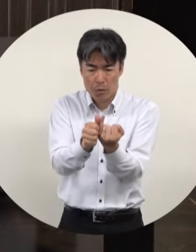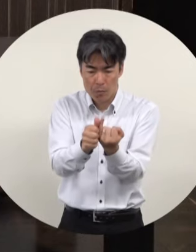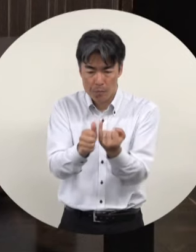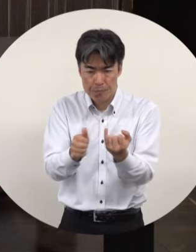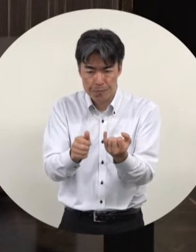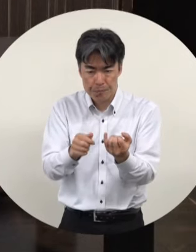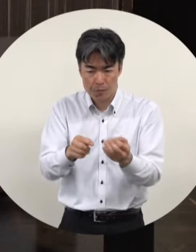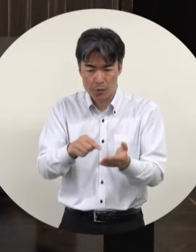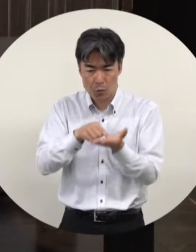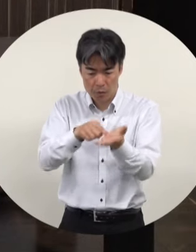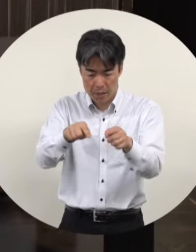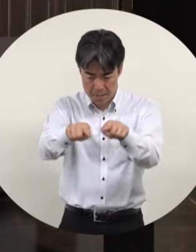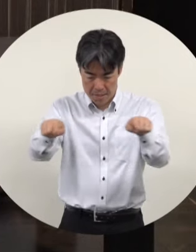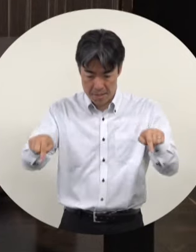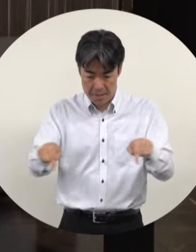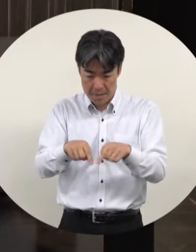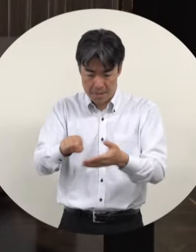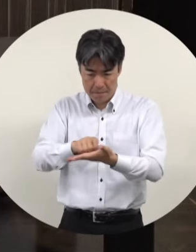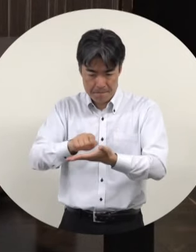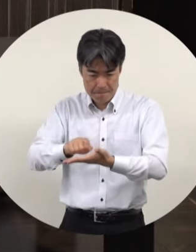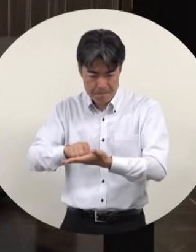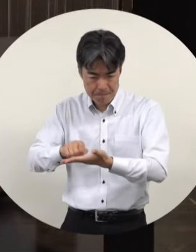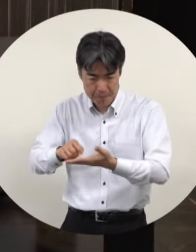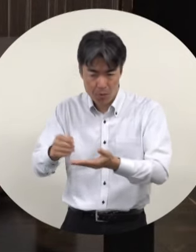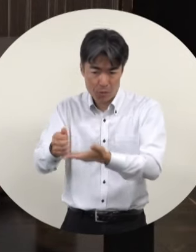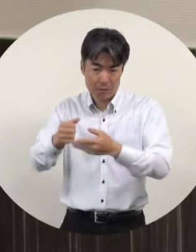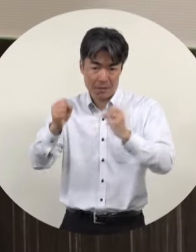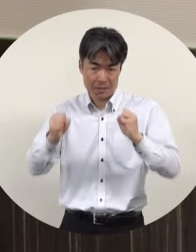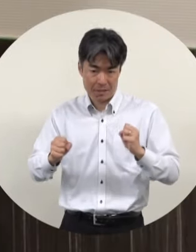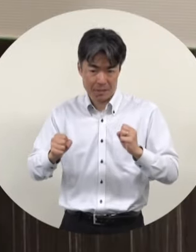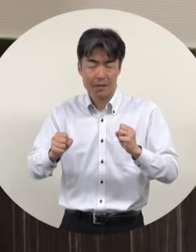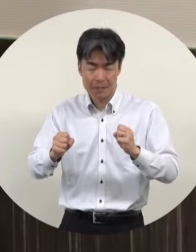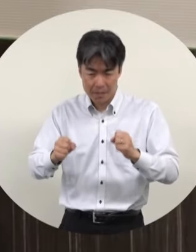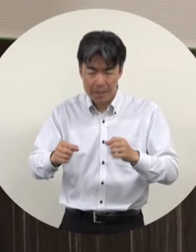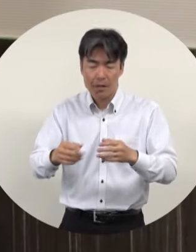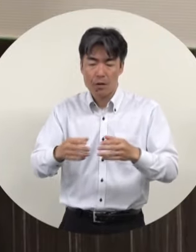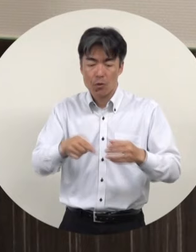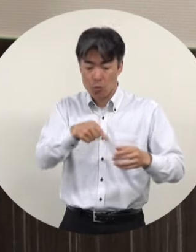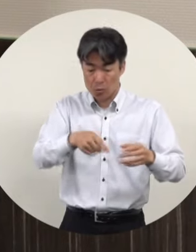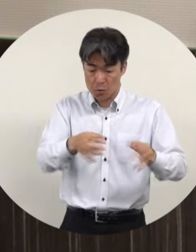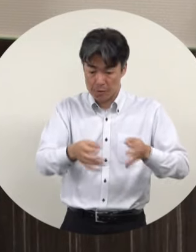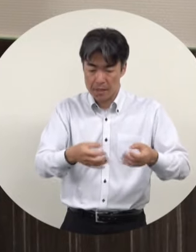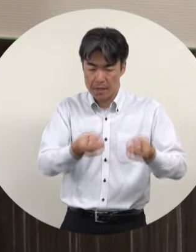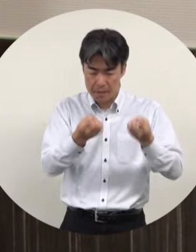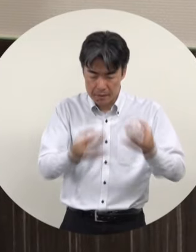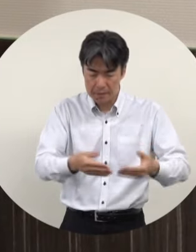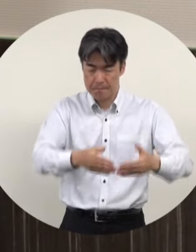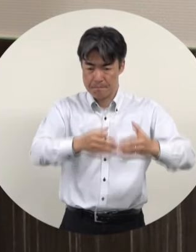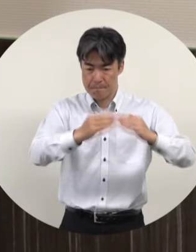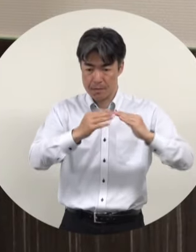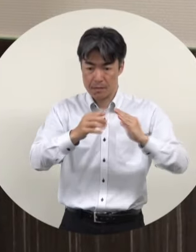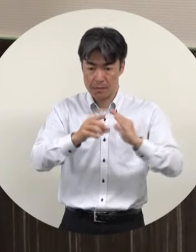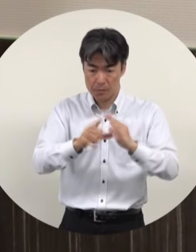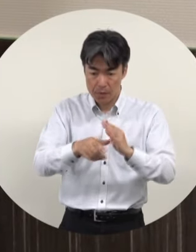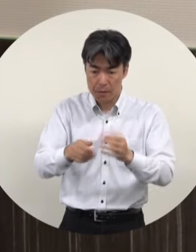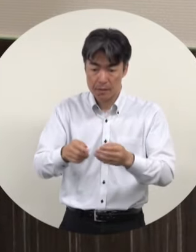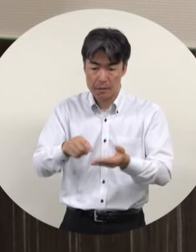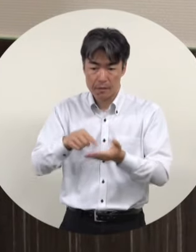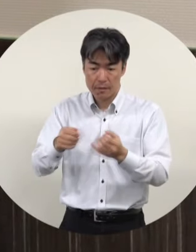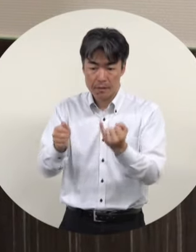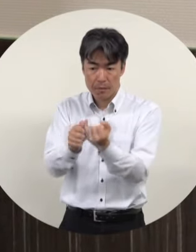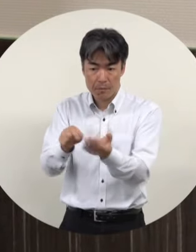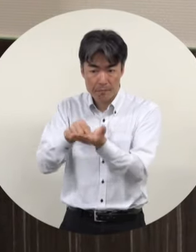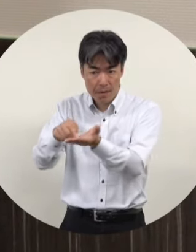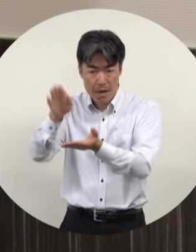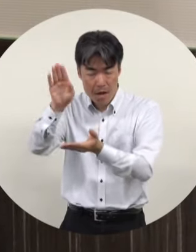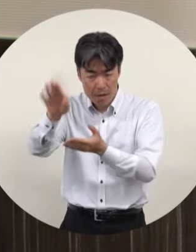姻届書いて出したことがあったんです。で僕がこちらオープンした時、その時子供を連れてきていただ